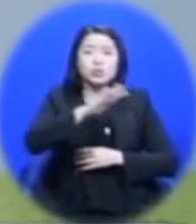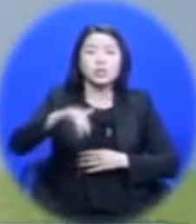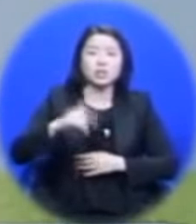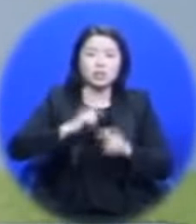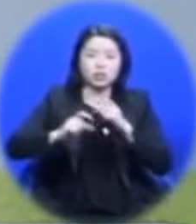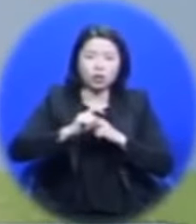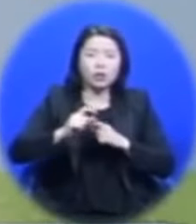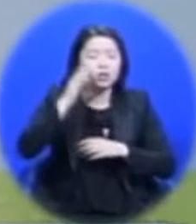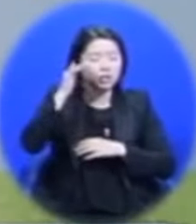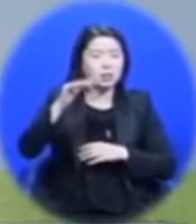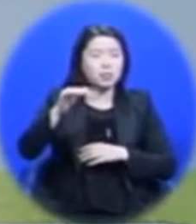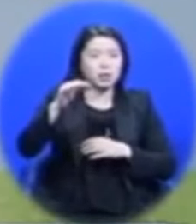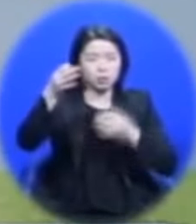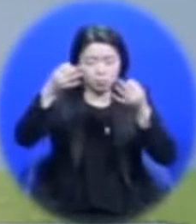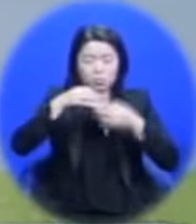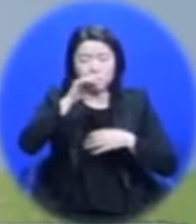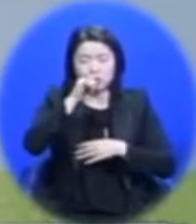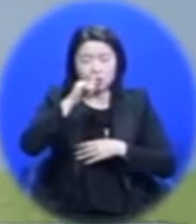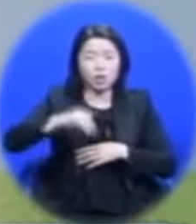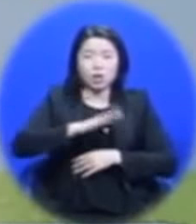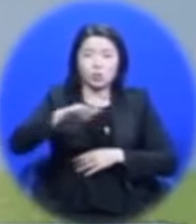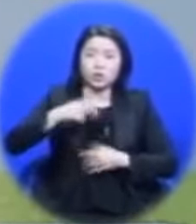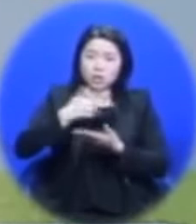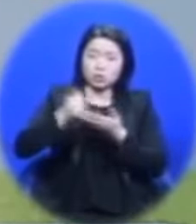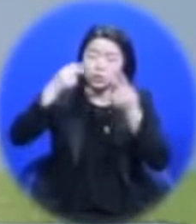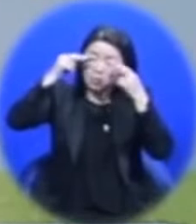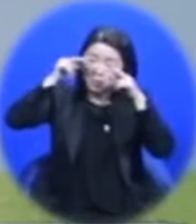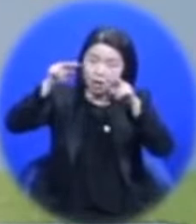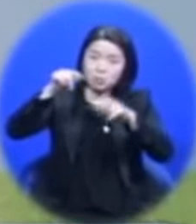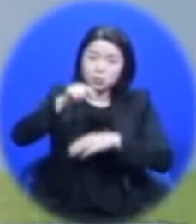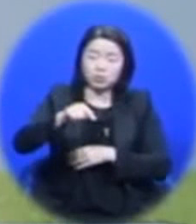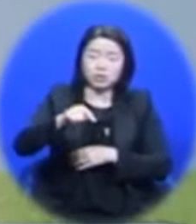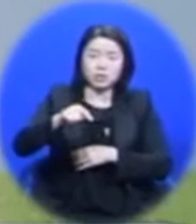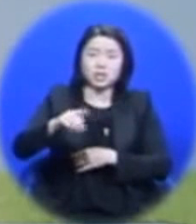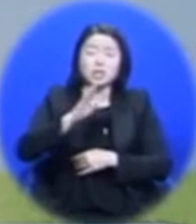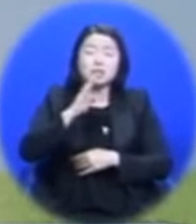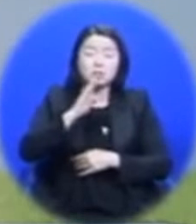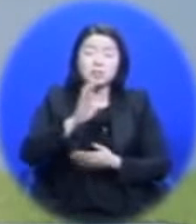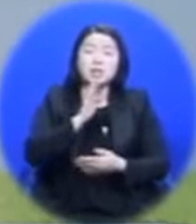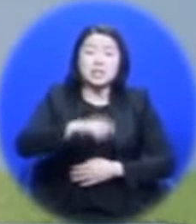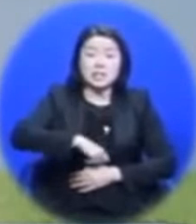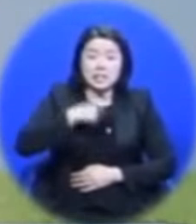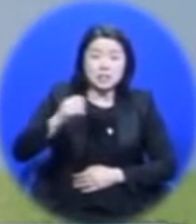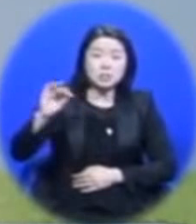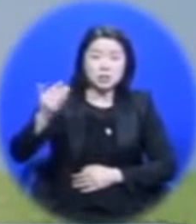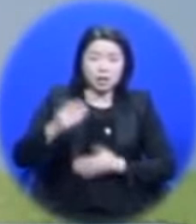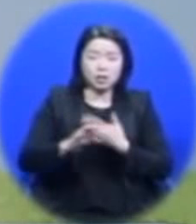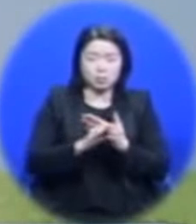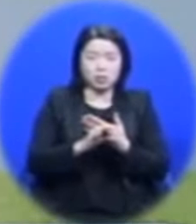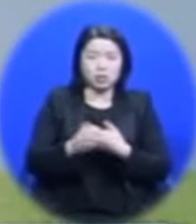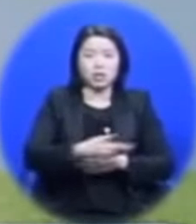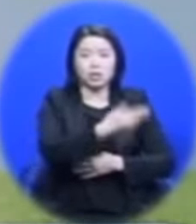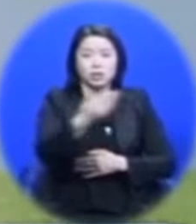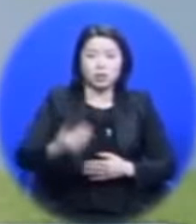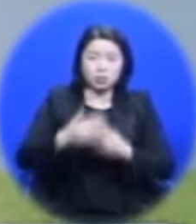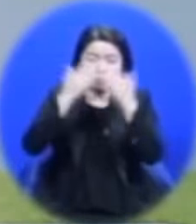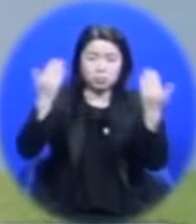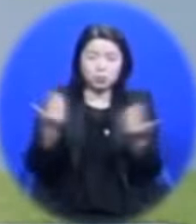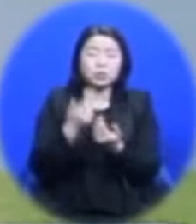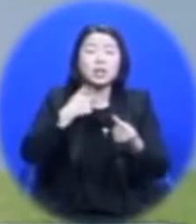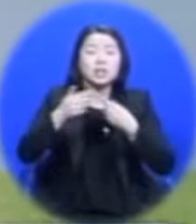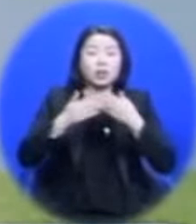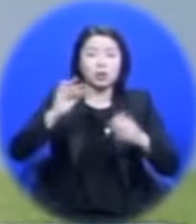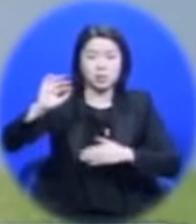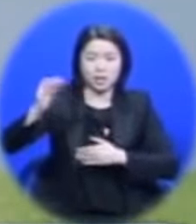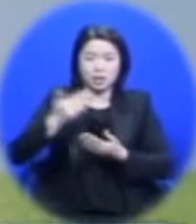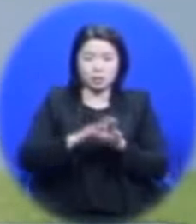사모하세요. 우리가 주님을 바라보는 것이 정말 진심이 되기 시작하면 여러분 모두가 다 경험하게